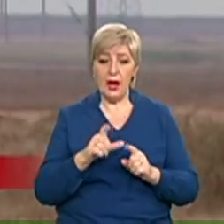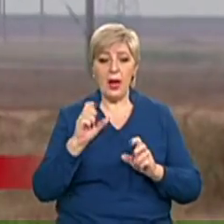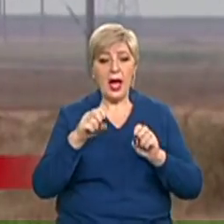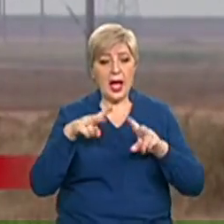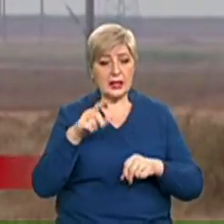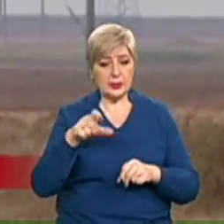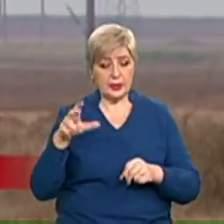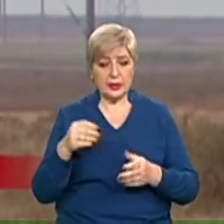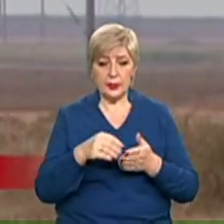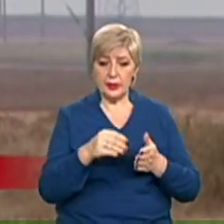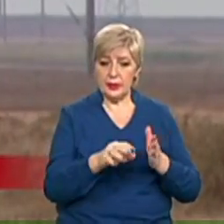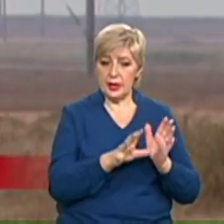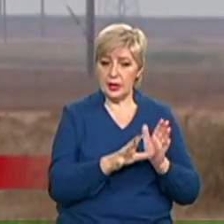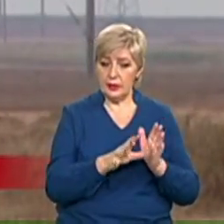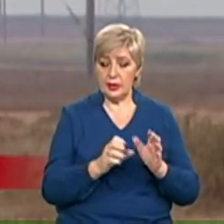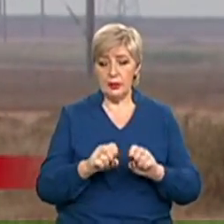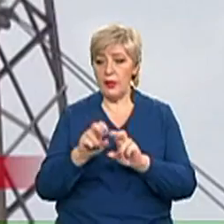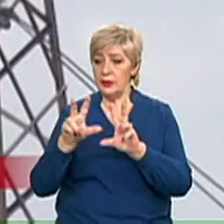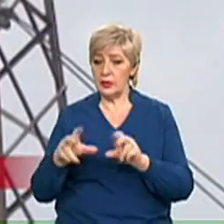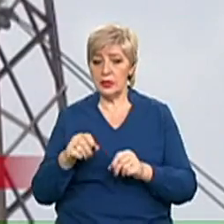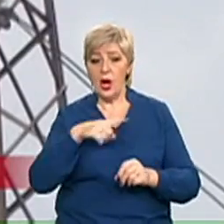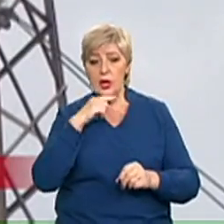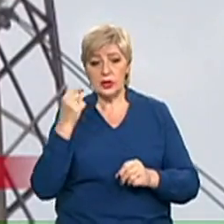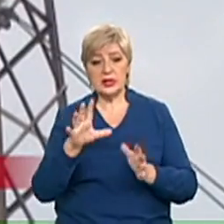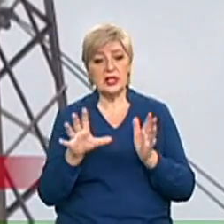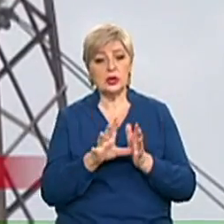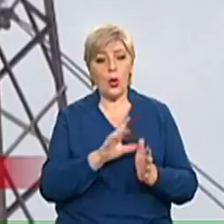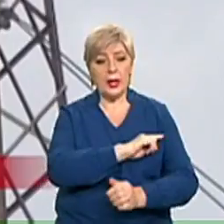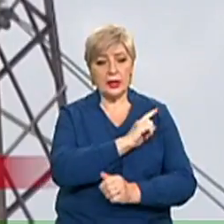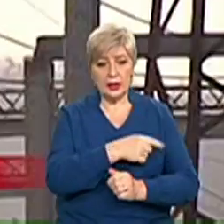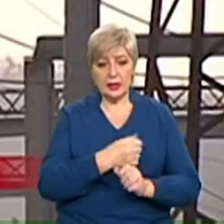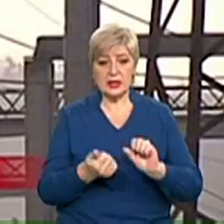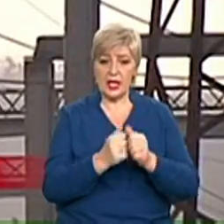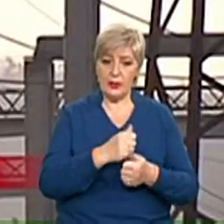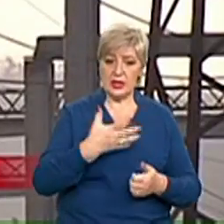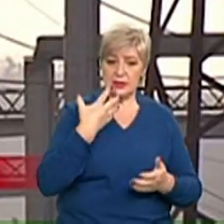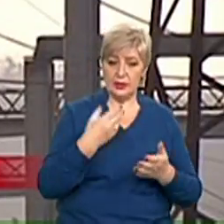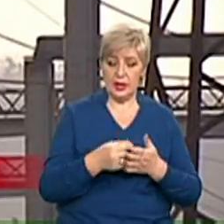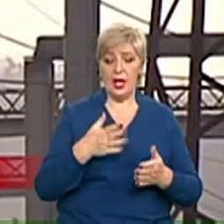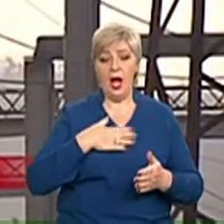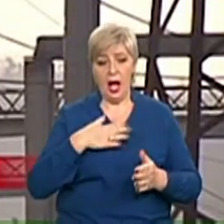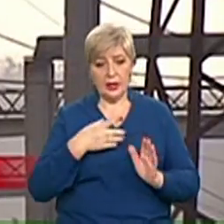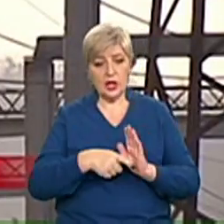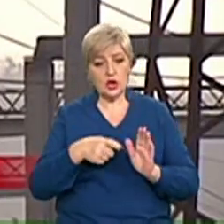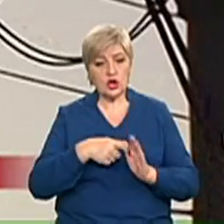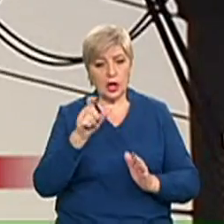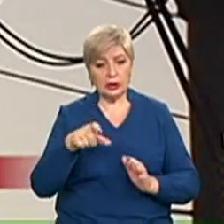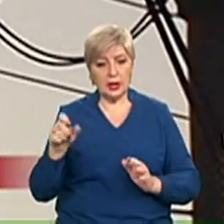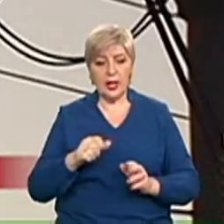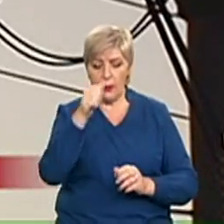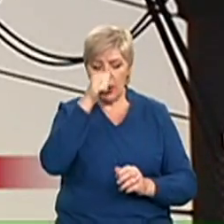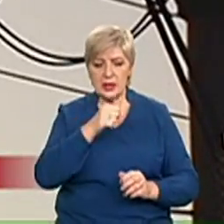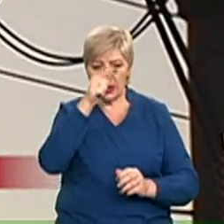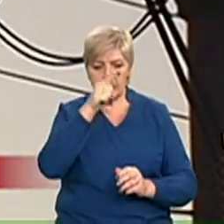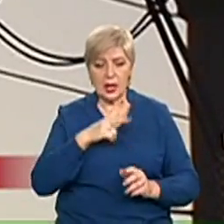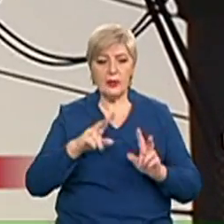придбаними кіловатами ми фінансуємо російську енергетику замість своєї. Натомість наші шахтарі місяцями сидять без зарплати.